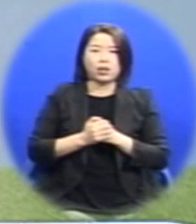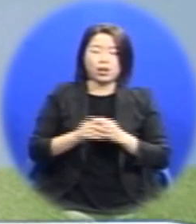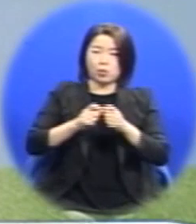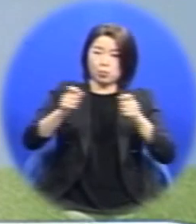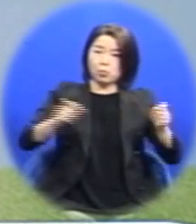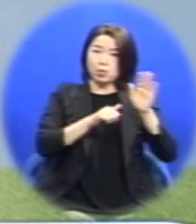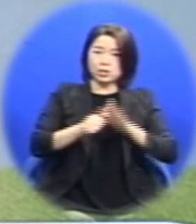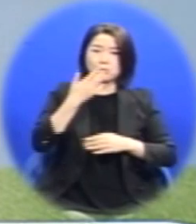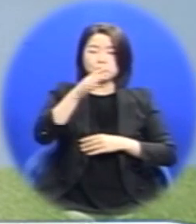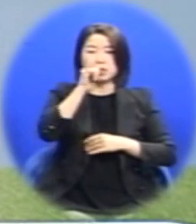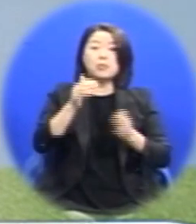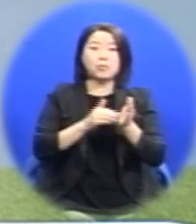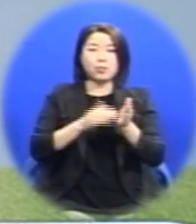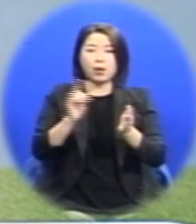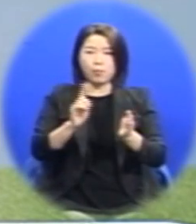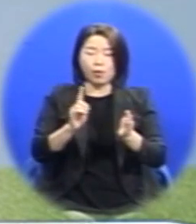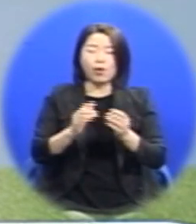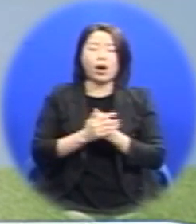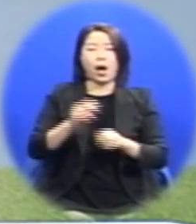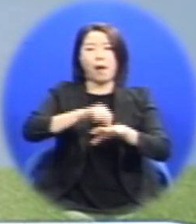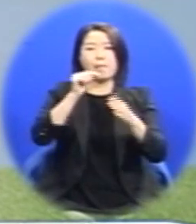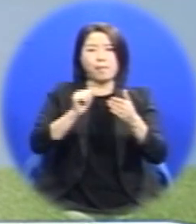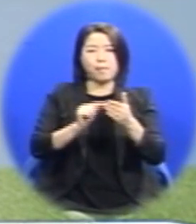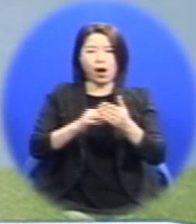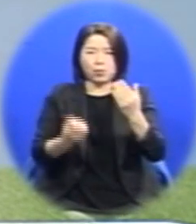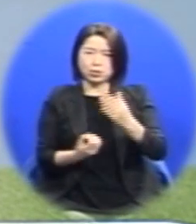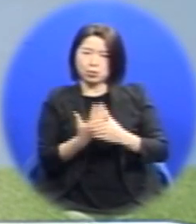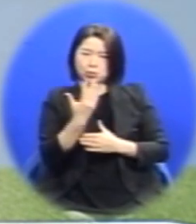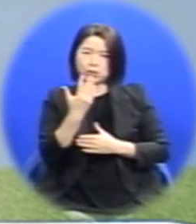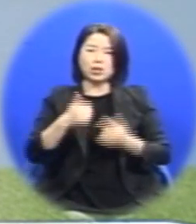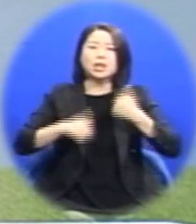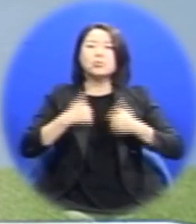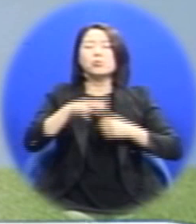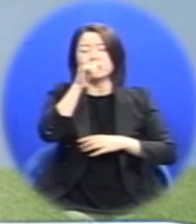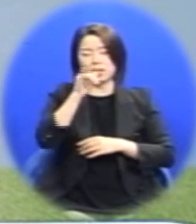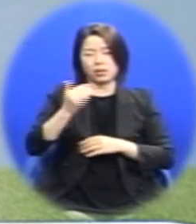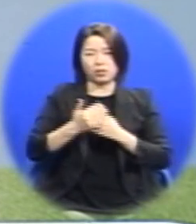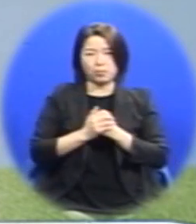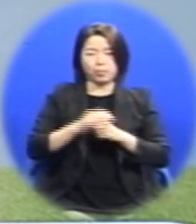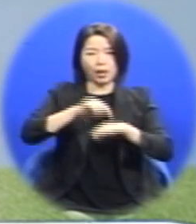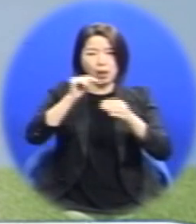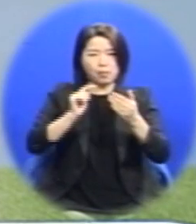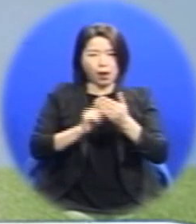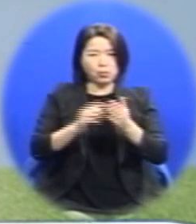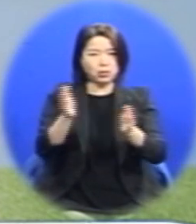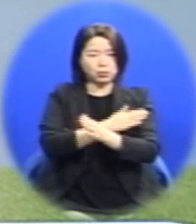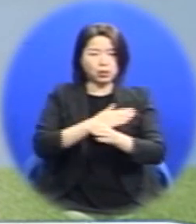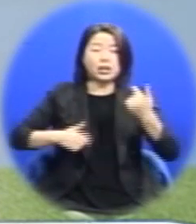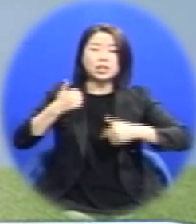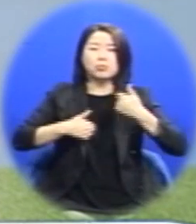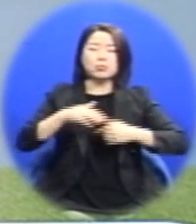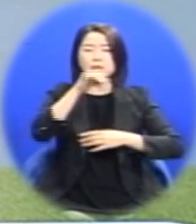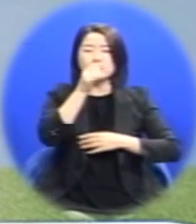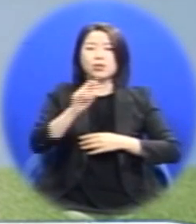오래 참을 수 있는 비결은요, 마음에서부터 나오는 기쁨이 있어야 됩니다. 마음에서부터 기쁨이 있어야